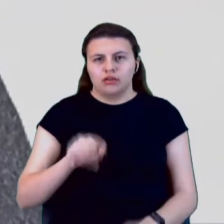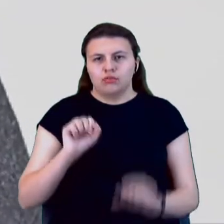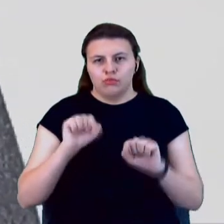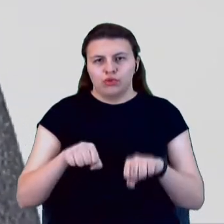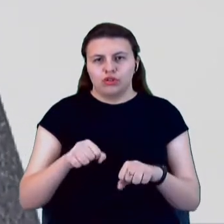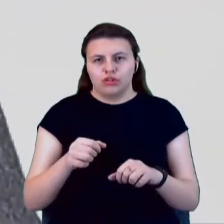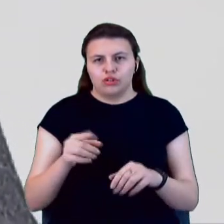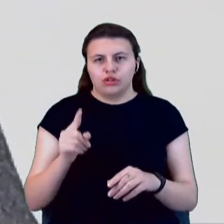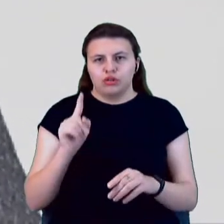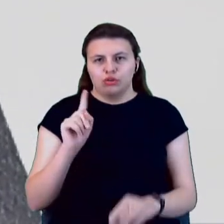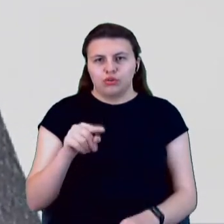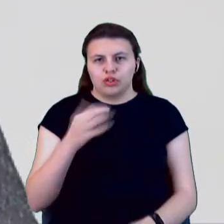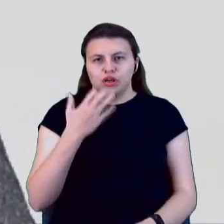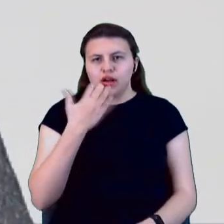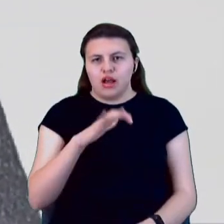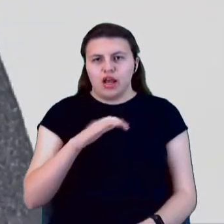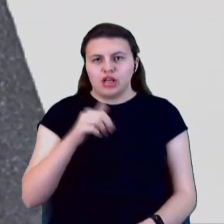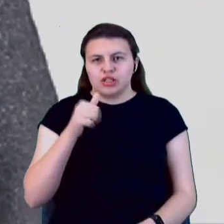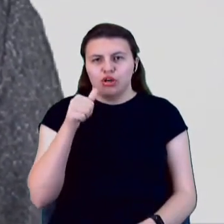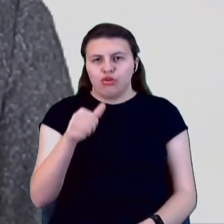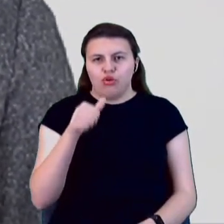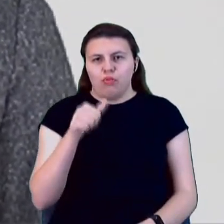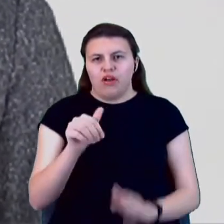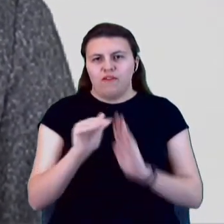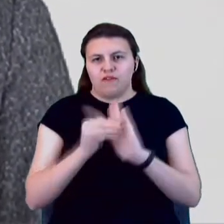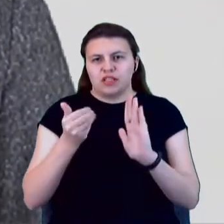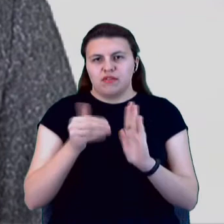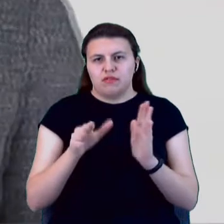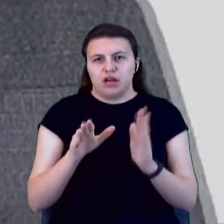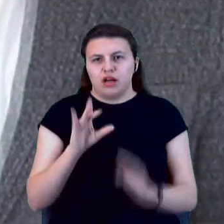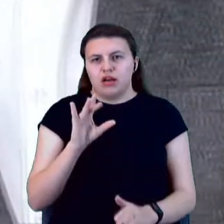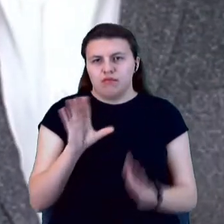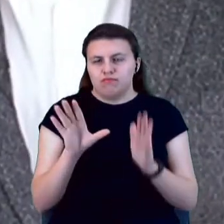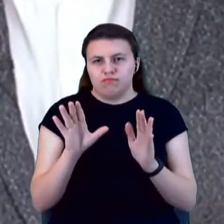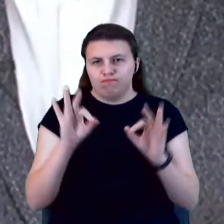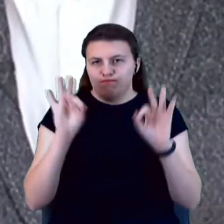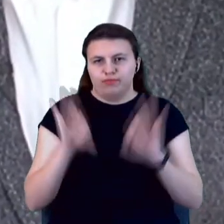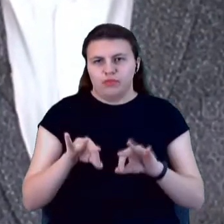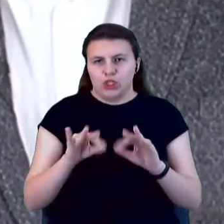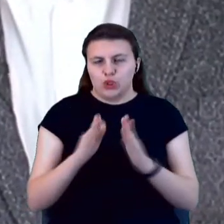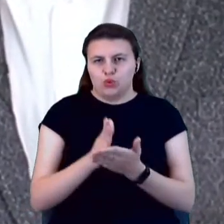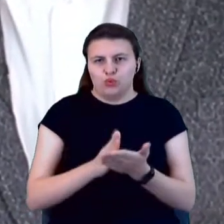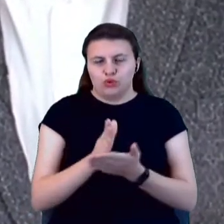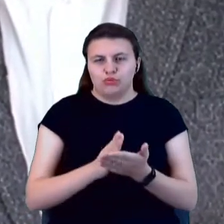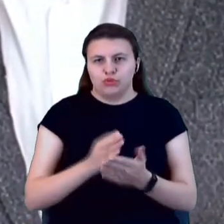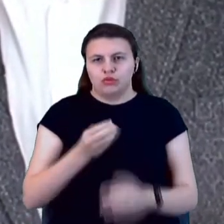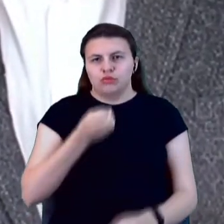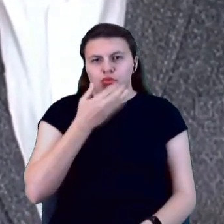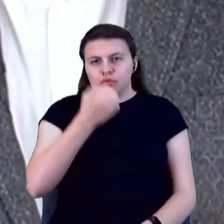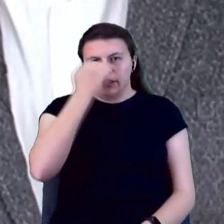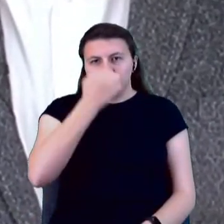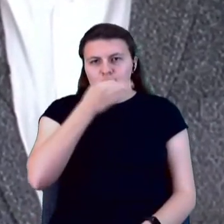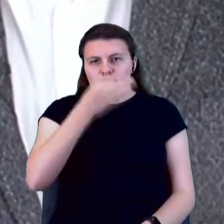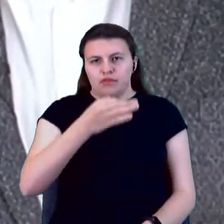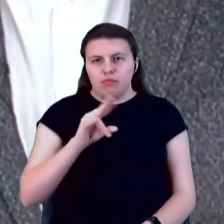и кнопку, горячую кнопку вызова экстренных служб. Добре, дякую вам за відповідь. Пане Олеже, ще одне запитання